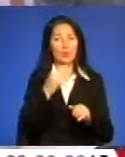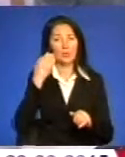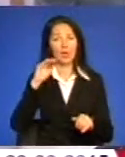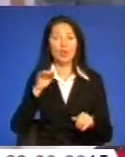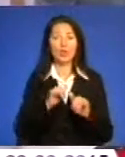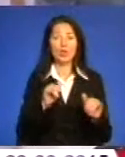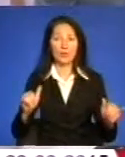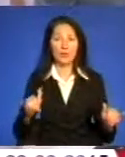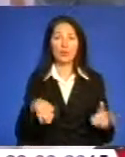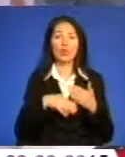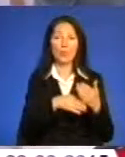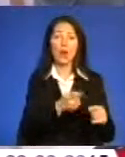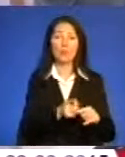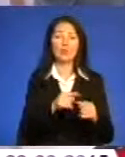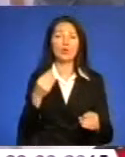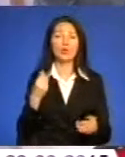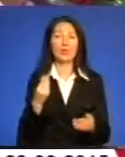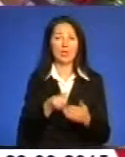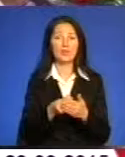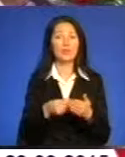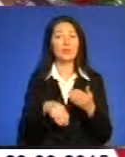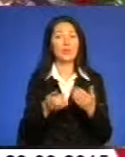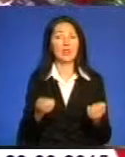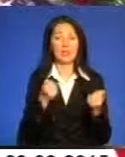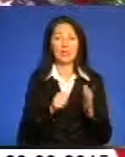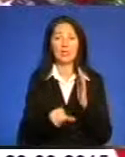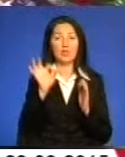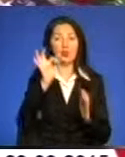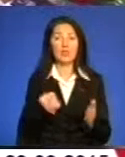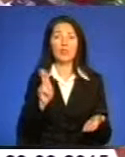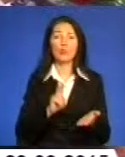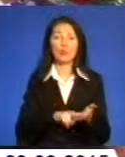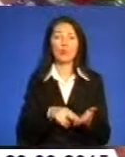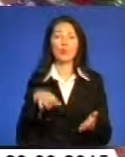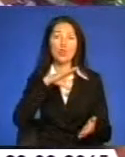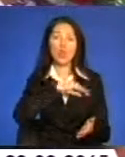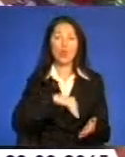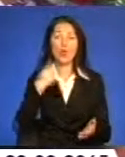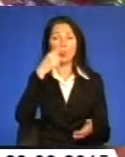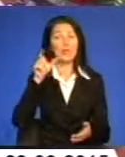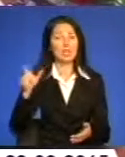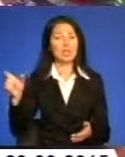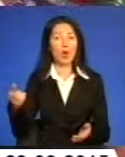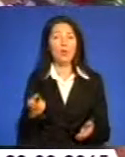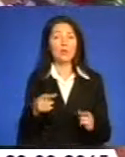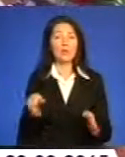Сприятиме цьому фінансова підтримка. 60% податку на доходи фізичних осіб залишатиметься на місцях.